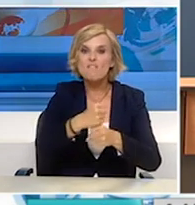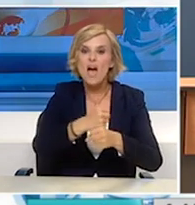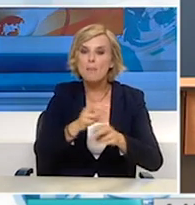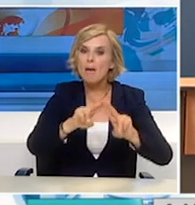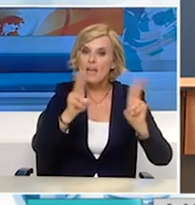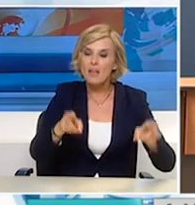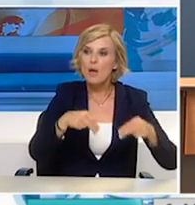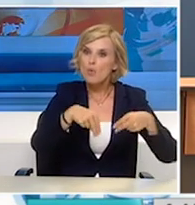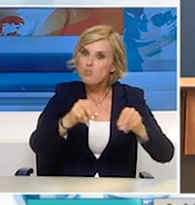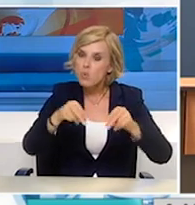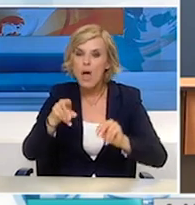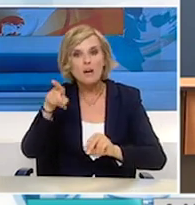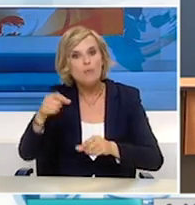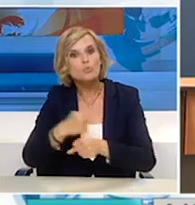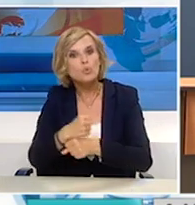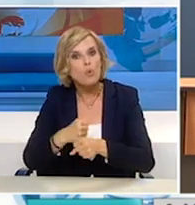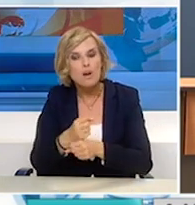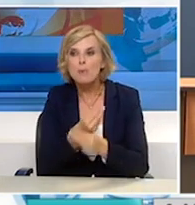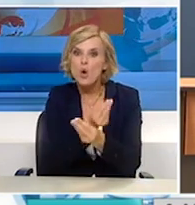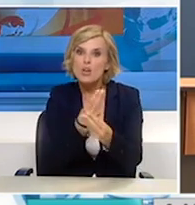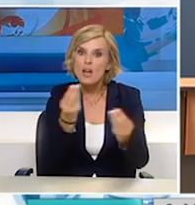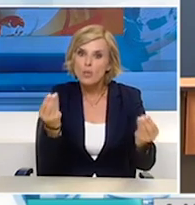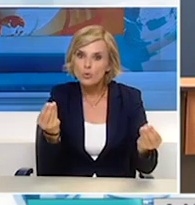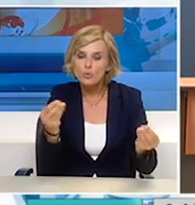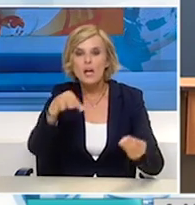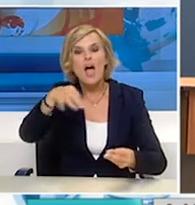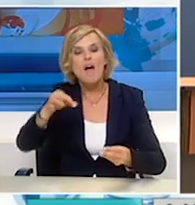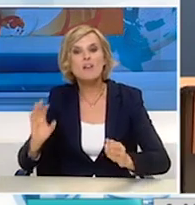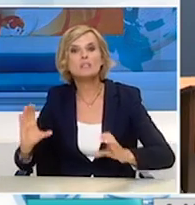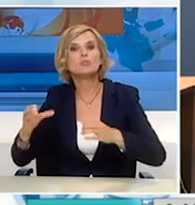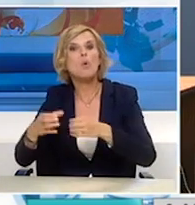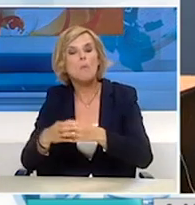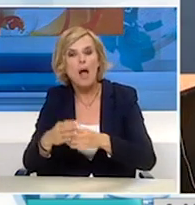οποίοι κινδυνεύουν περισσότερο από τη λίμωξη λόγω της υπερέκθεσης στη δουλειά τους?